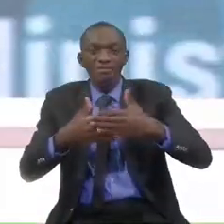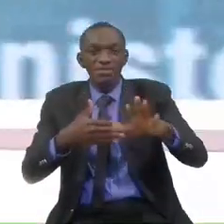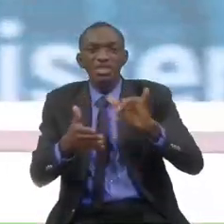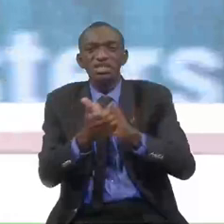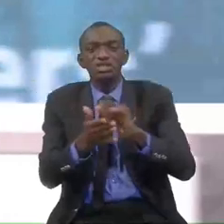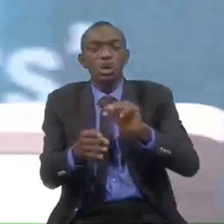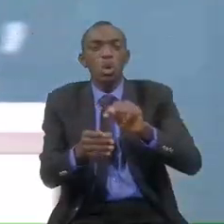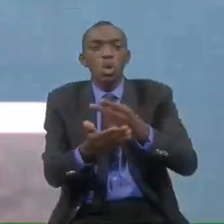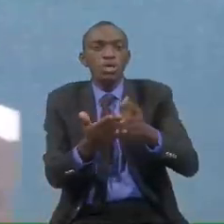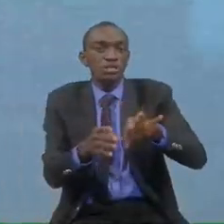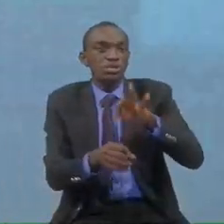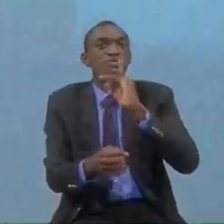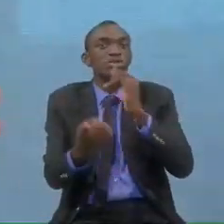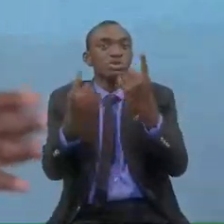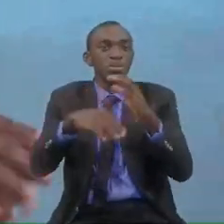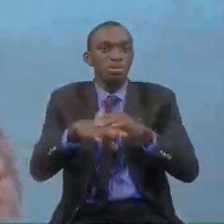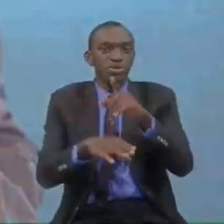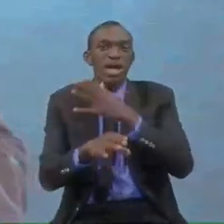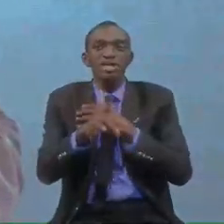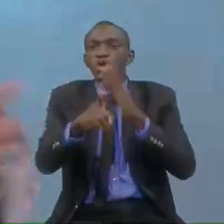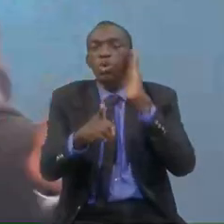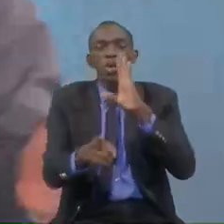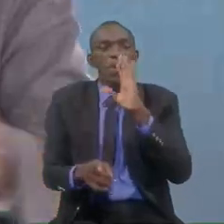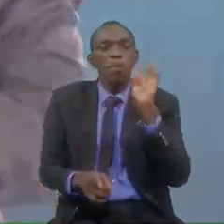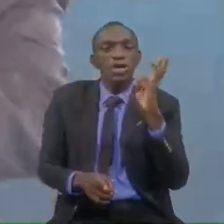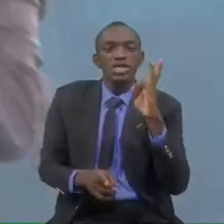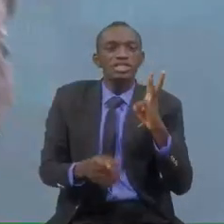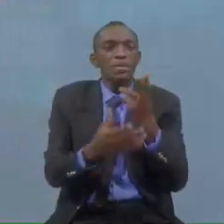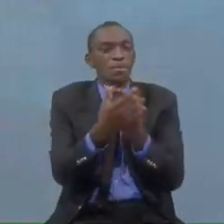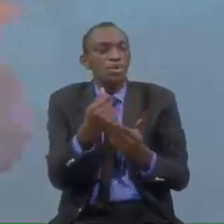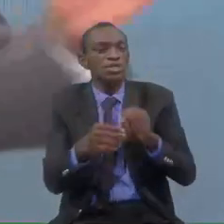à Jérusalem, dans la Samarie